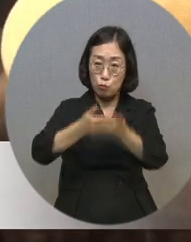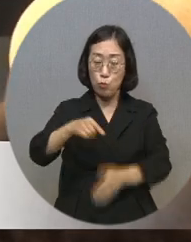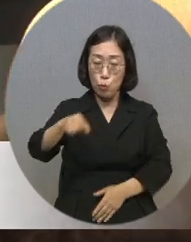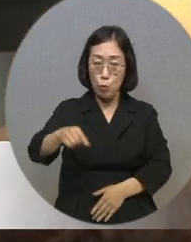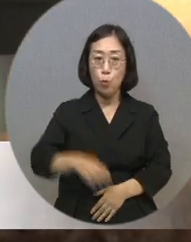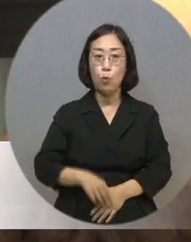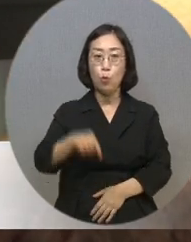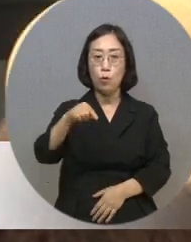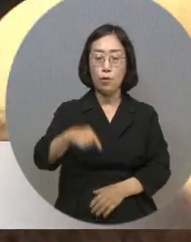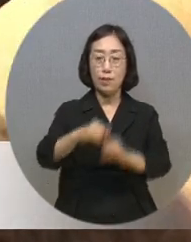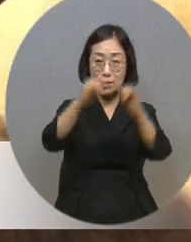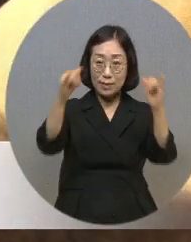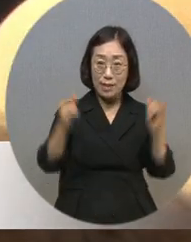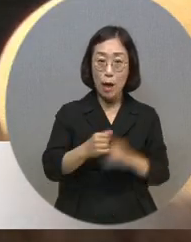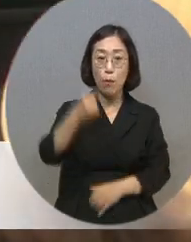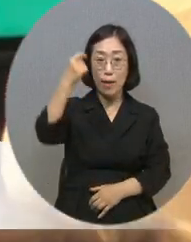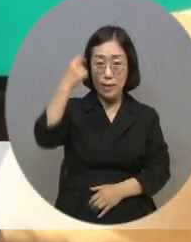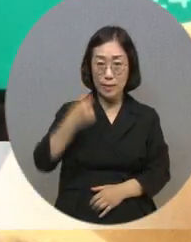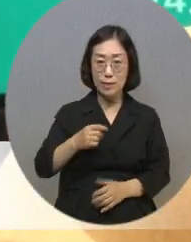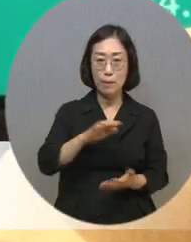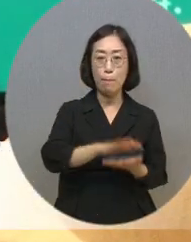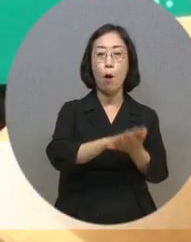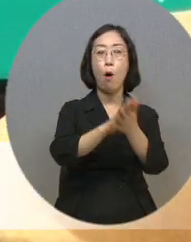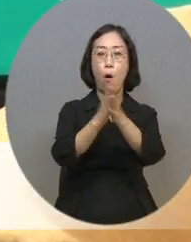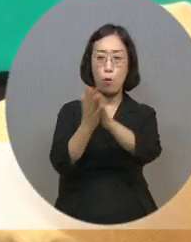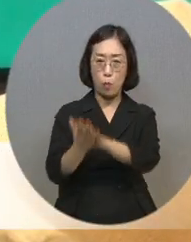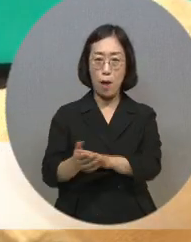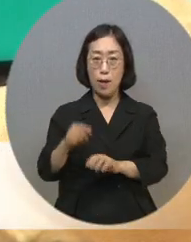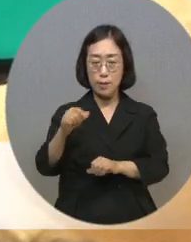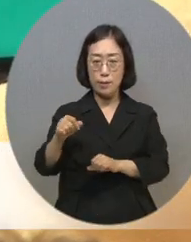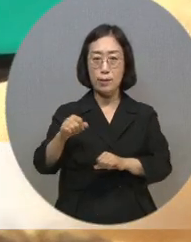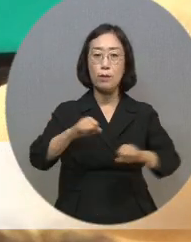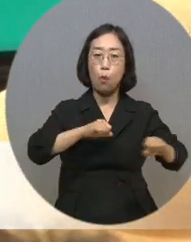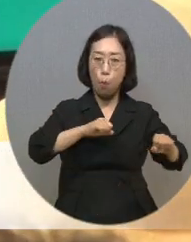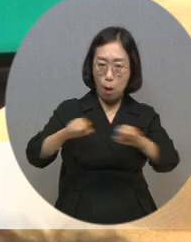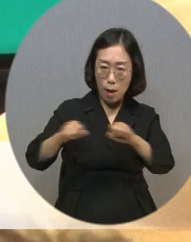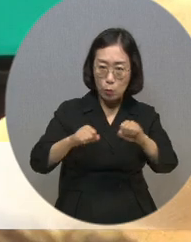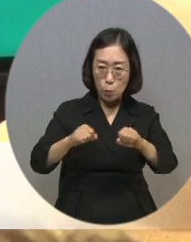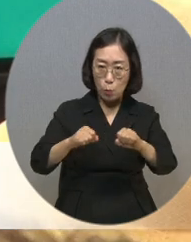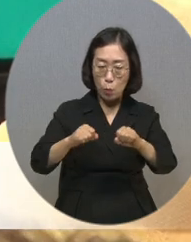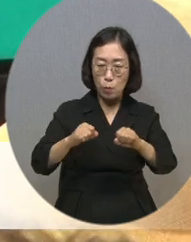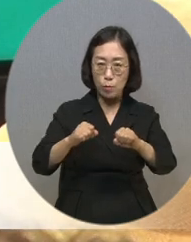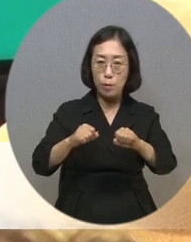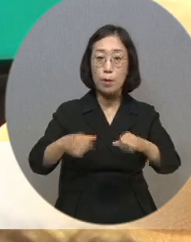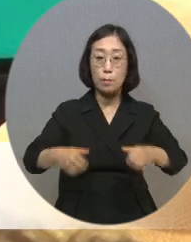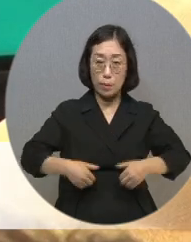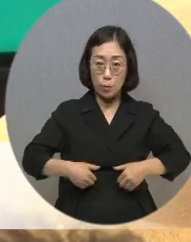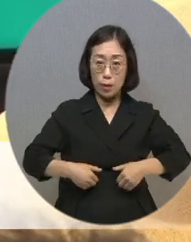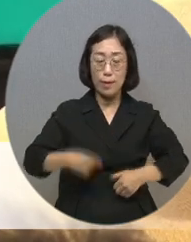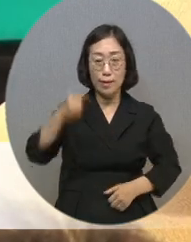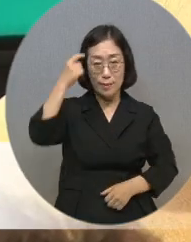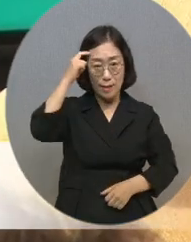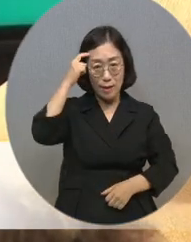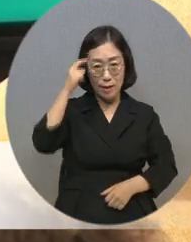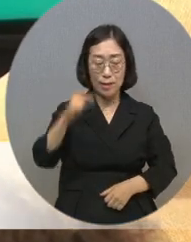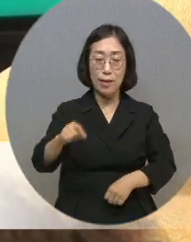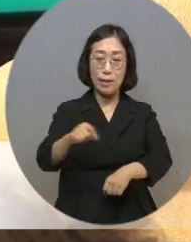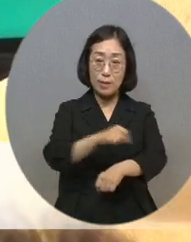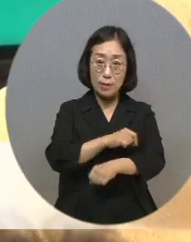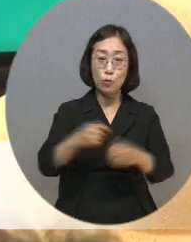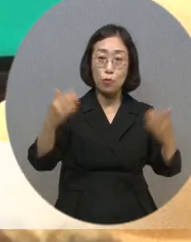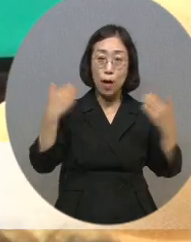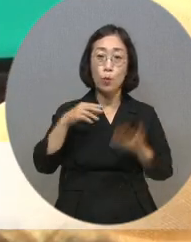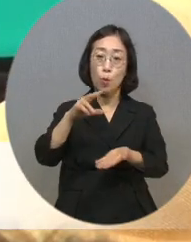어떤 사회적 인식을 변화시키는 그런 운동도 좀 해야겠다는 생각을 가지고 있는데 이 특수학교